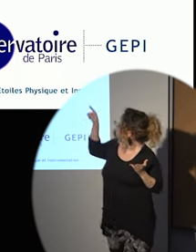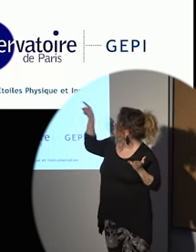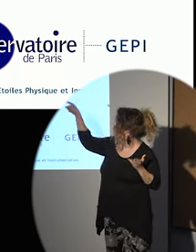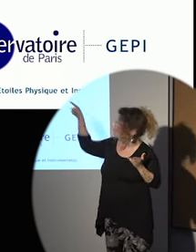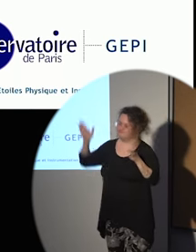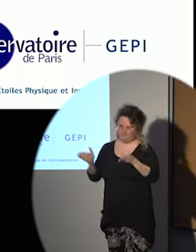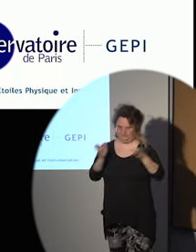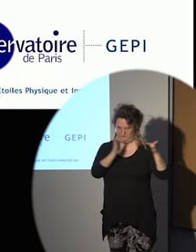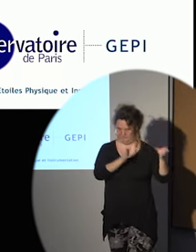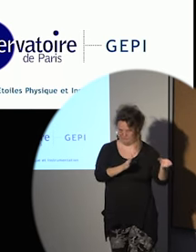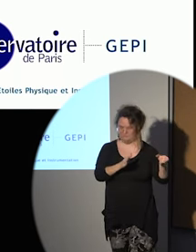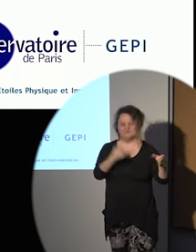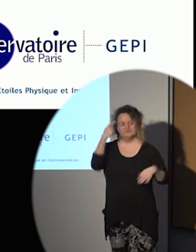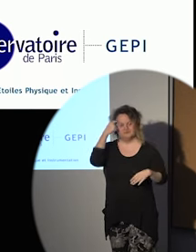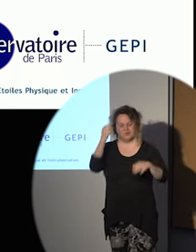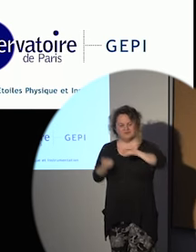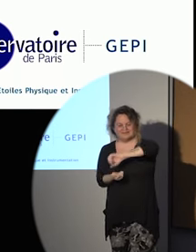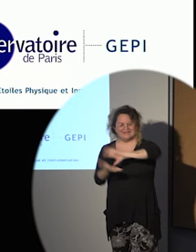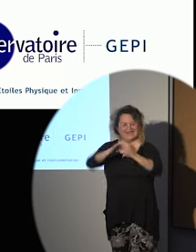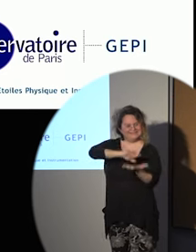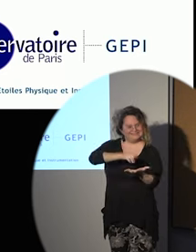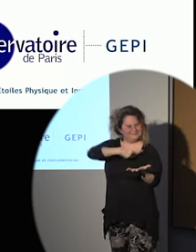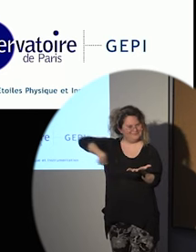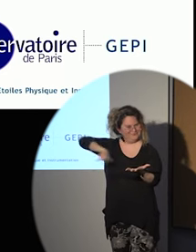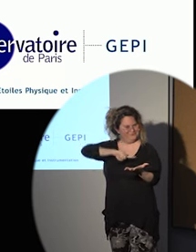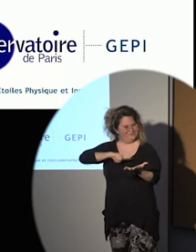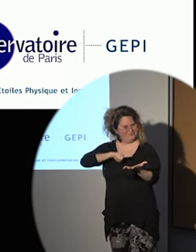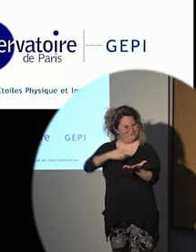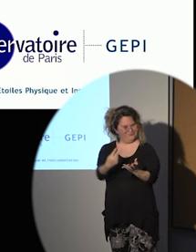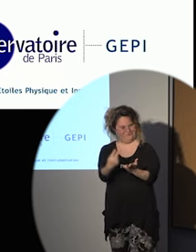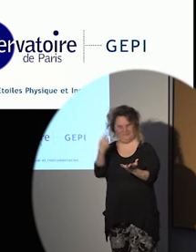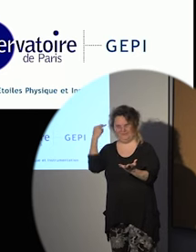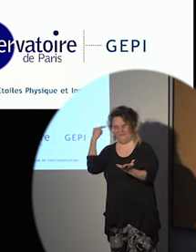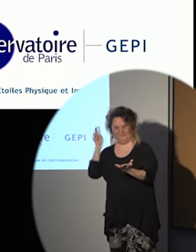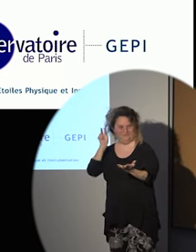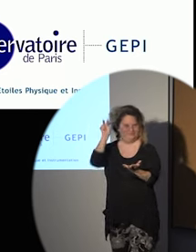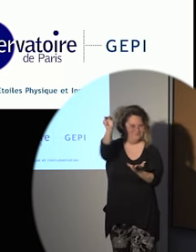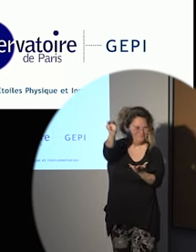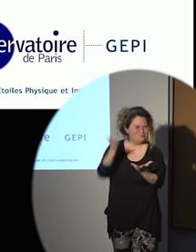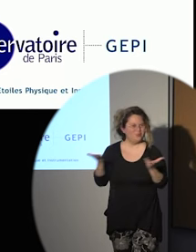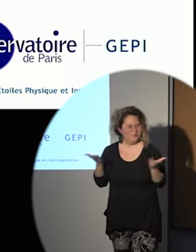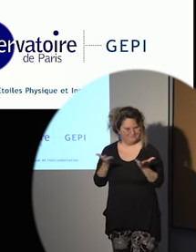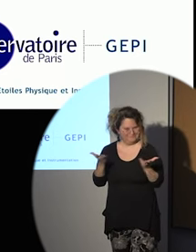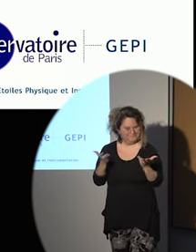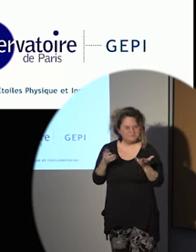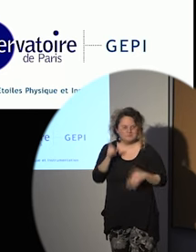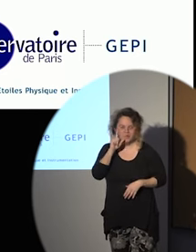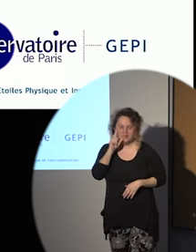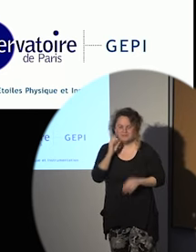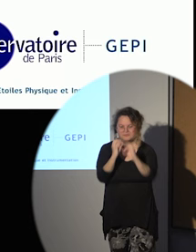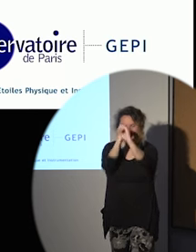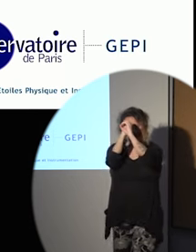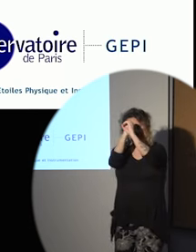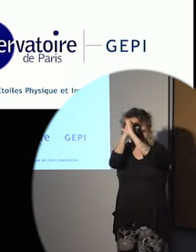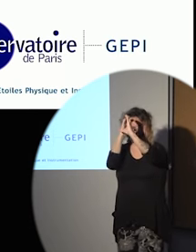peu le passé et le futur de notre galaxie, parce qu'aujourd'hui, avec les télescopes et le travail